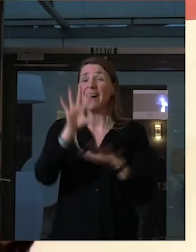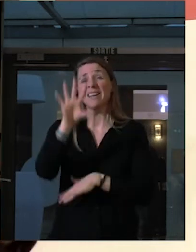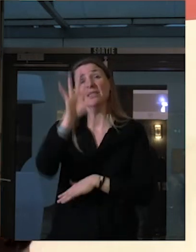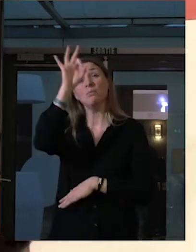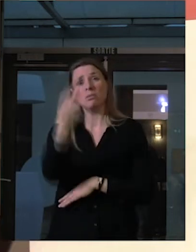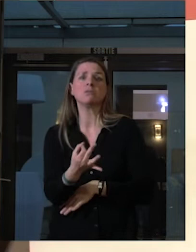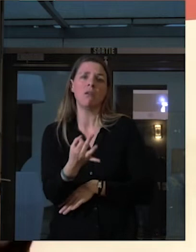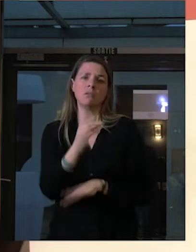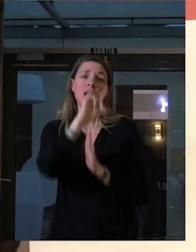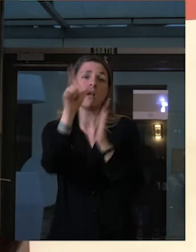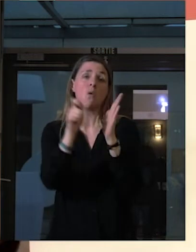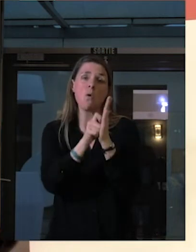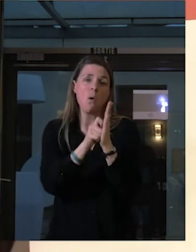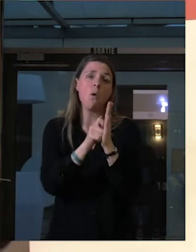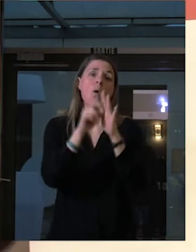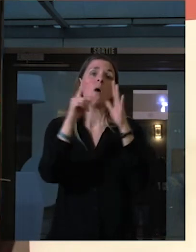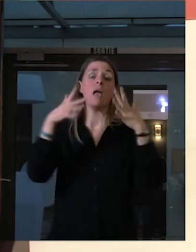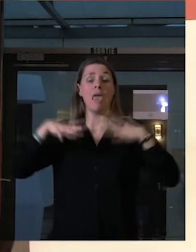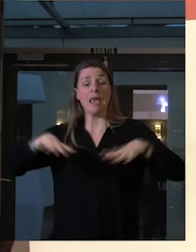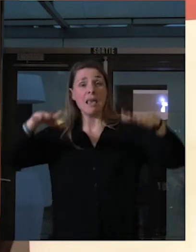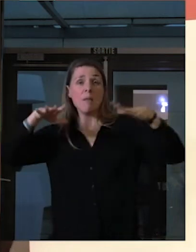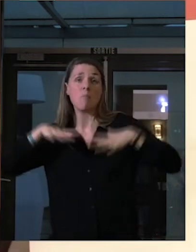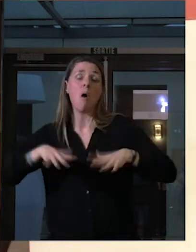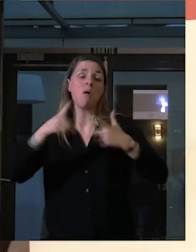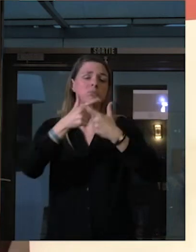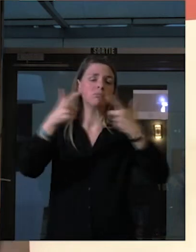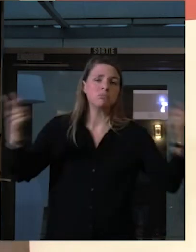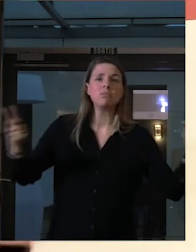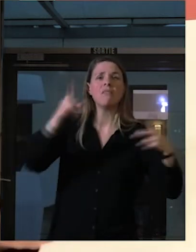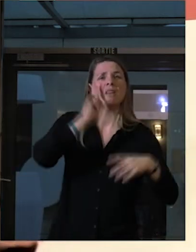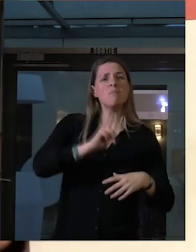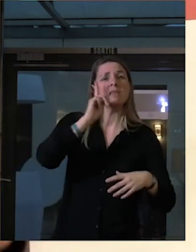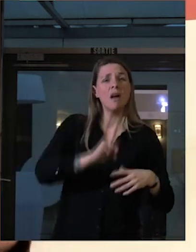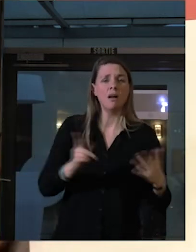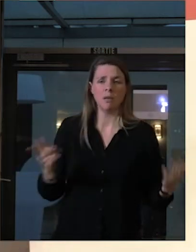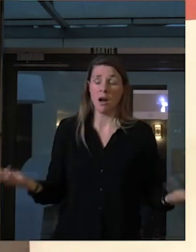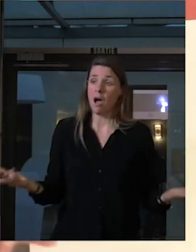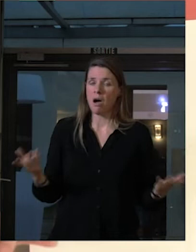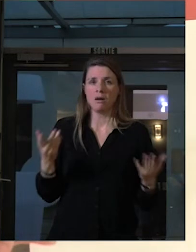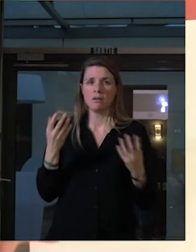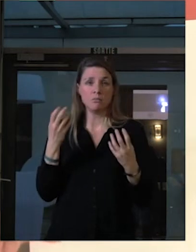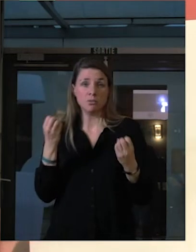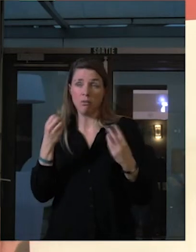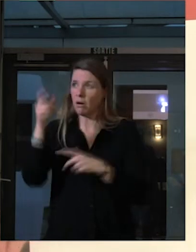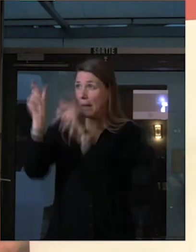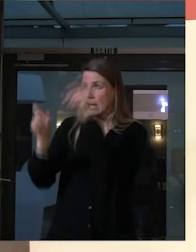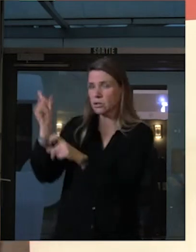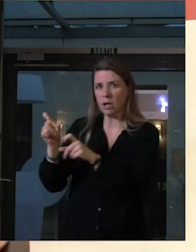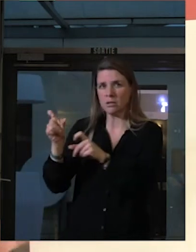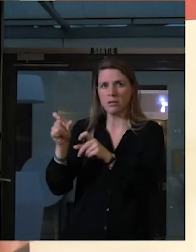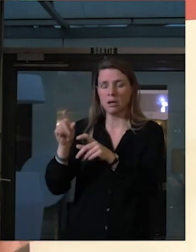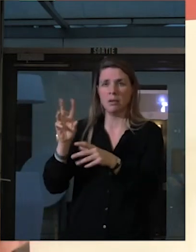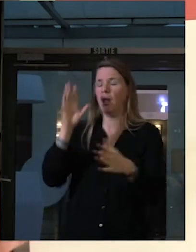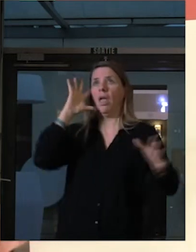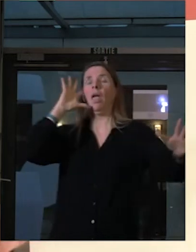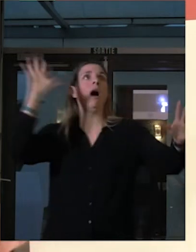95% des logos et des équipements de clubs féminins, là c'est pareil en fait, on a eu des cas sérieux de gens qui se sont mis en PLS parce